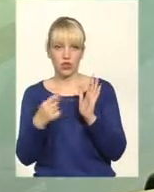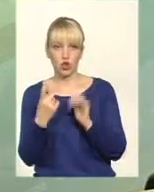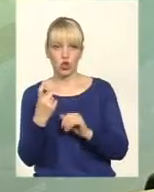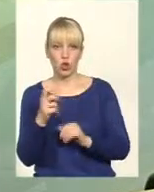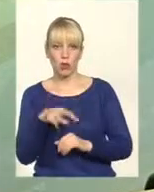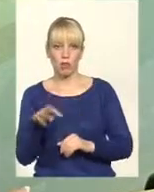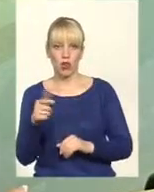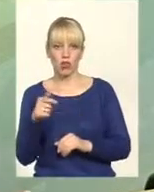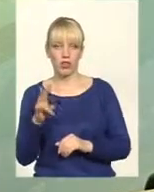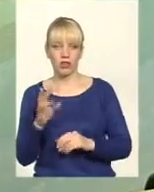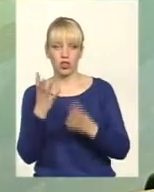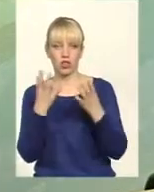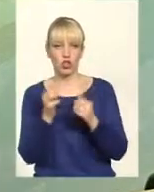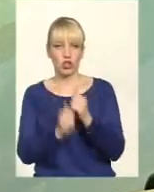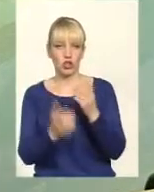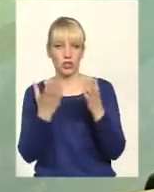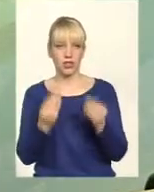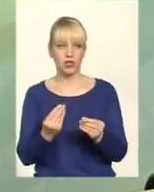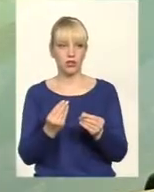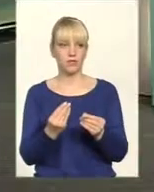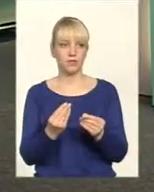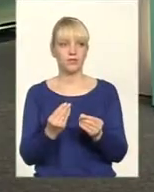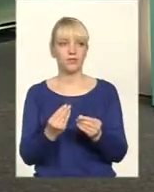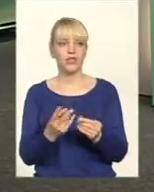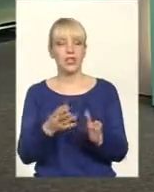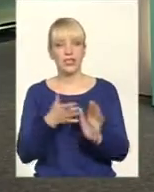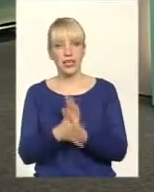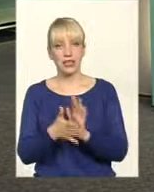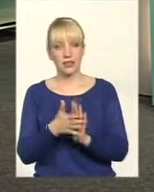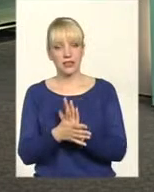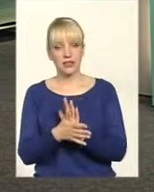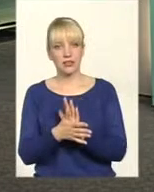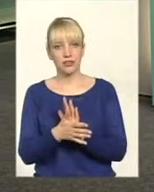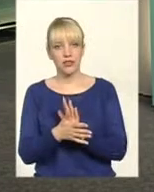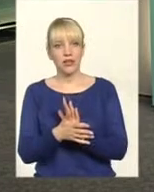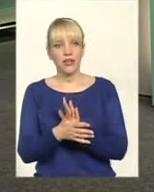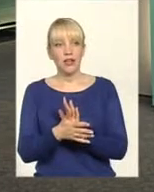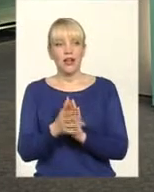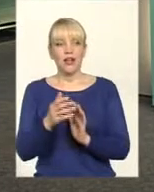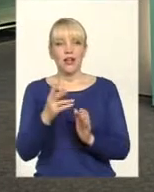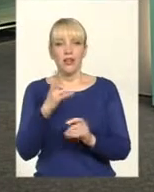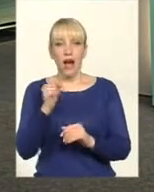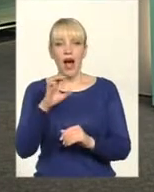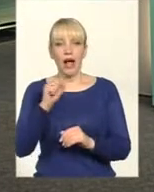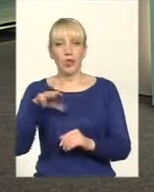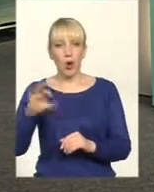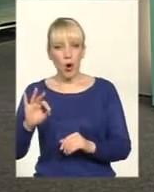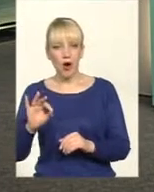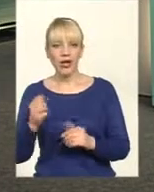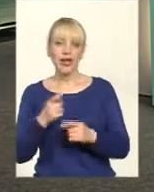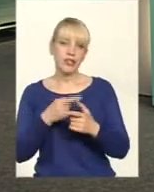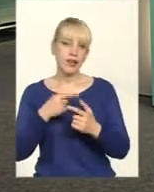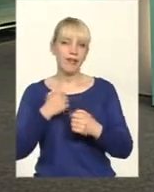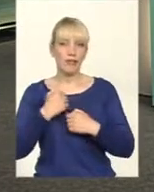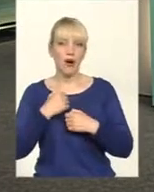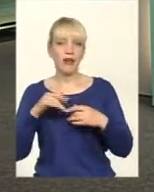мільйонів гривень щоденно виходить на затрат на операцію АТО чи військові дії. От.